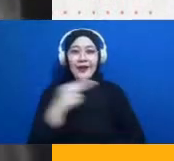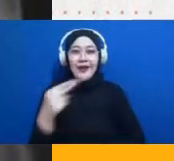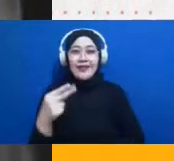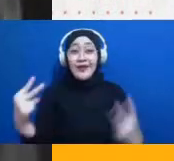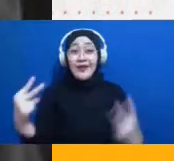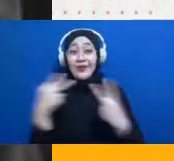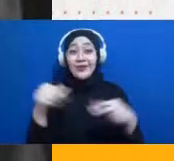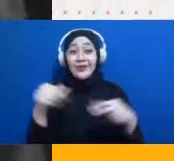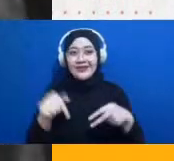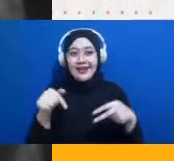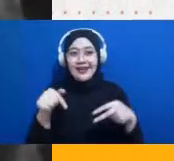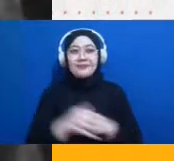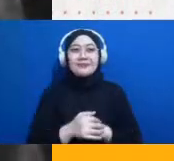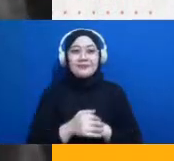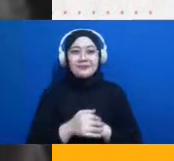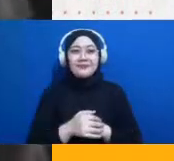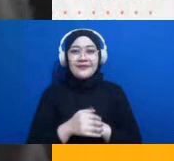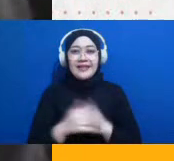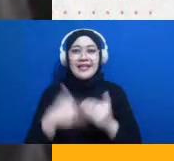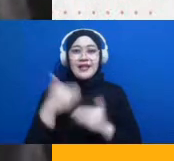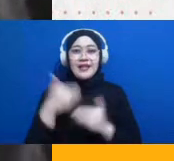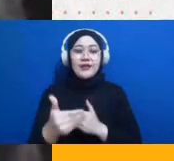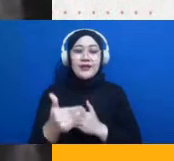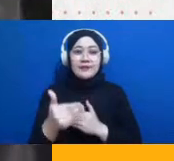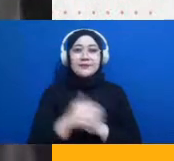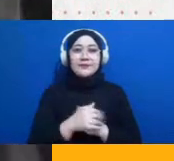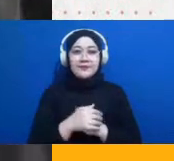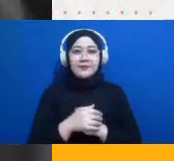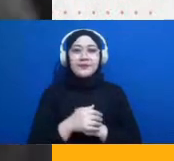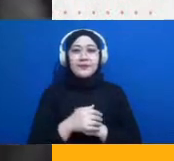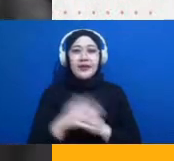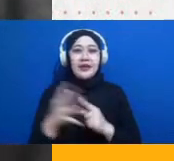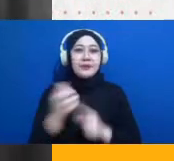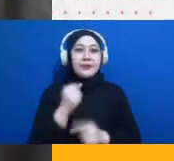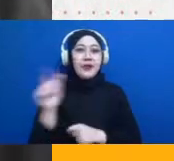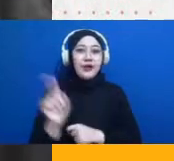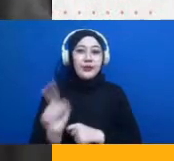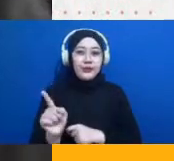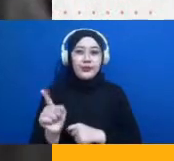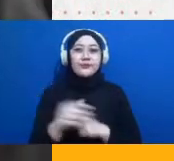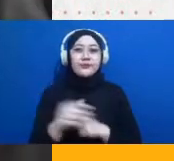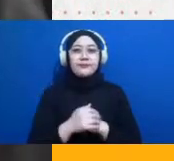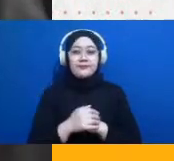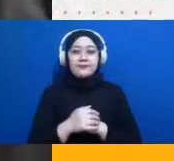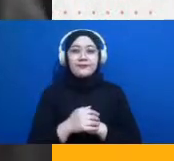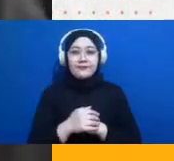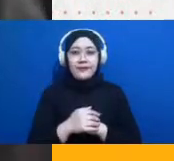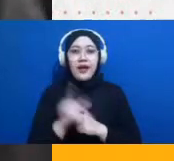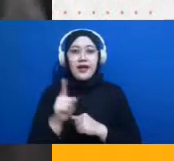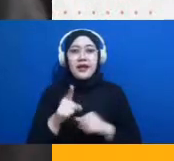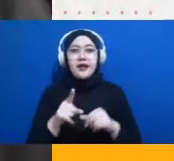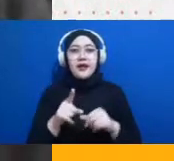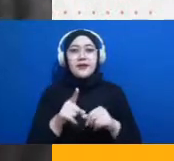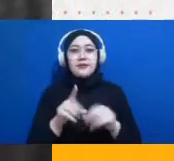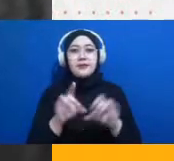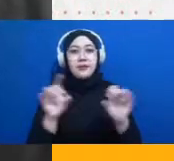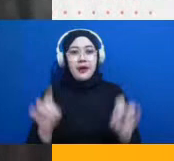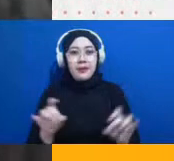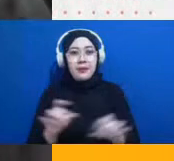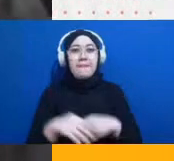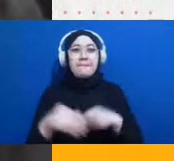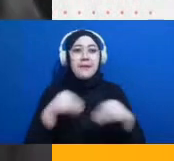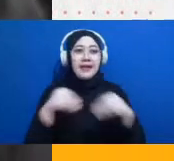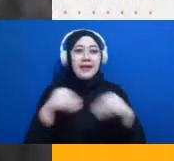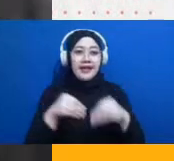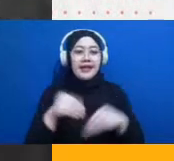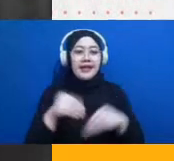ini di YouTube. Selanjutnya aku akan simpulkan terlebih dahulu beberapa penyampaian materi dari narasumber